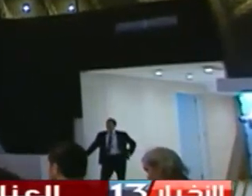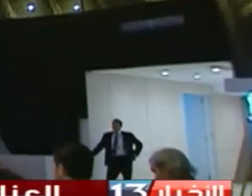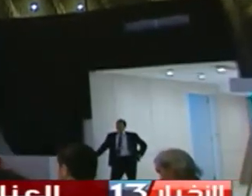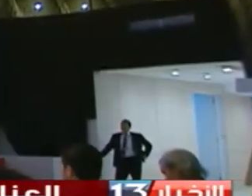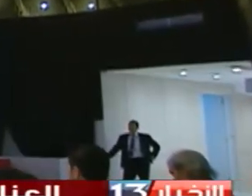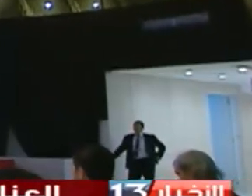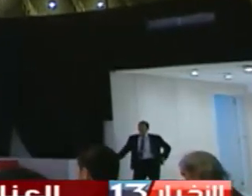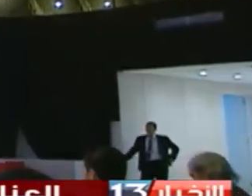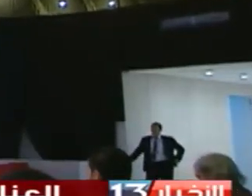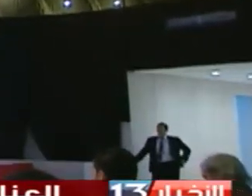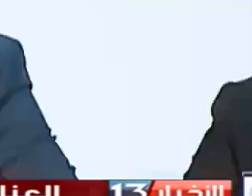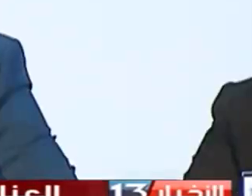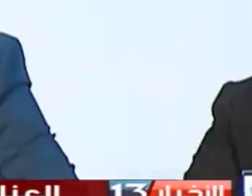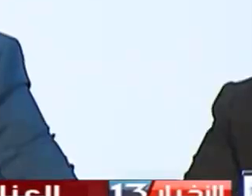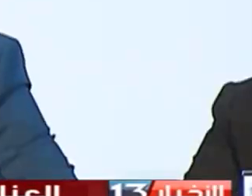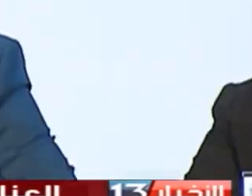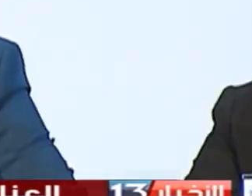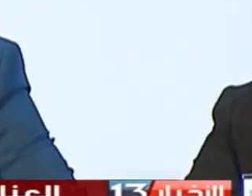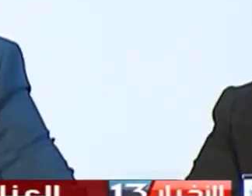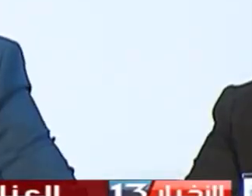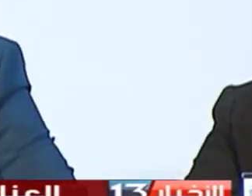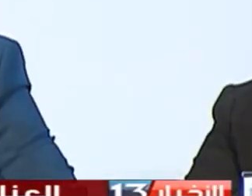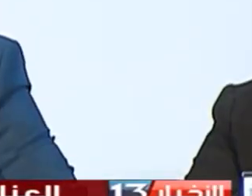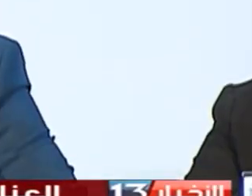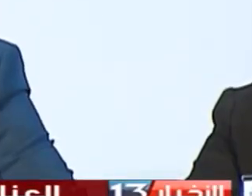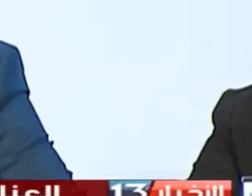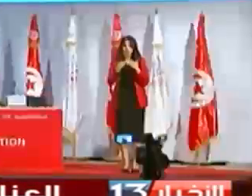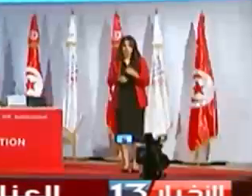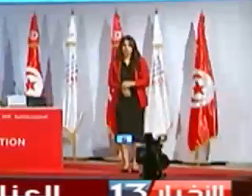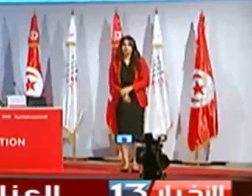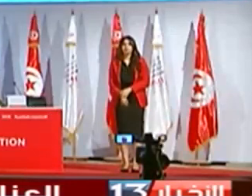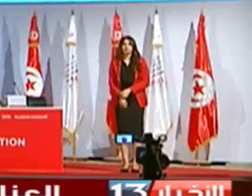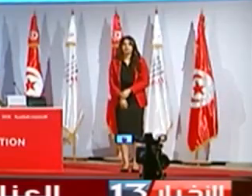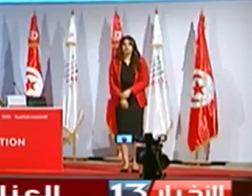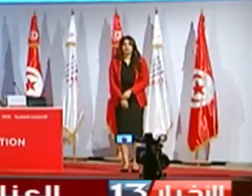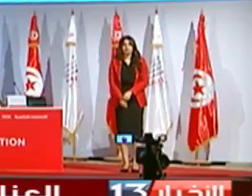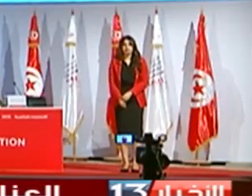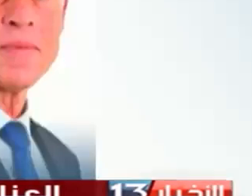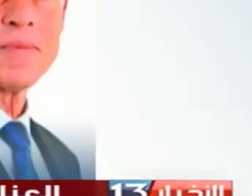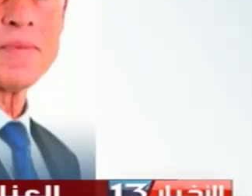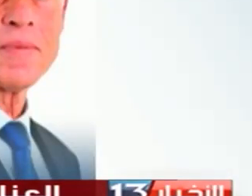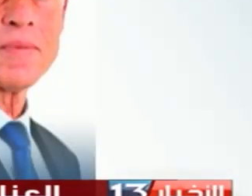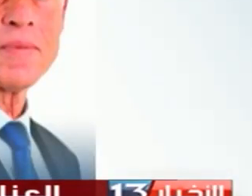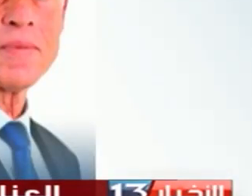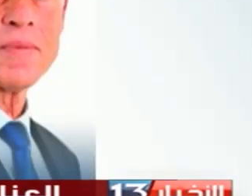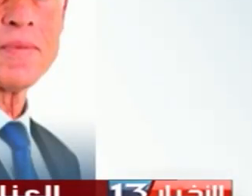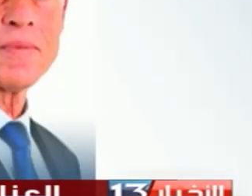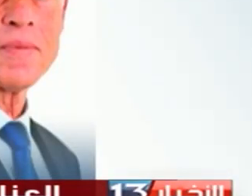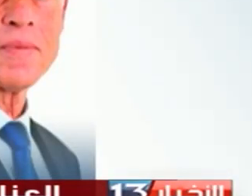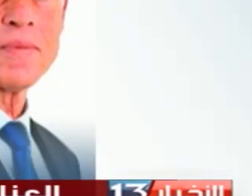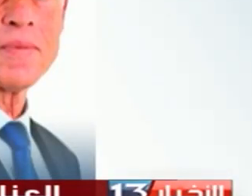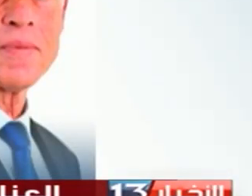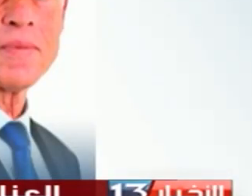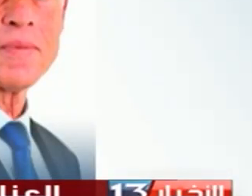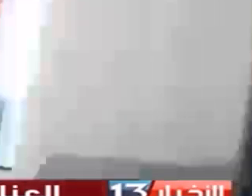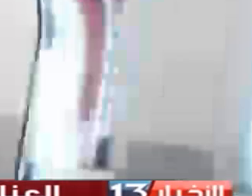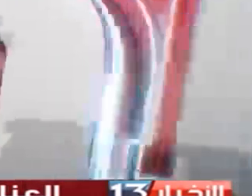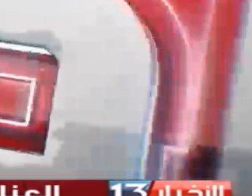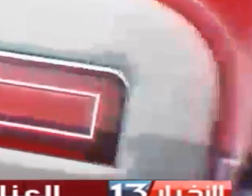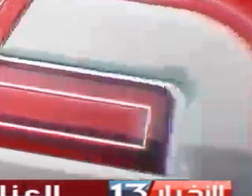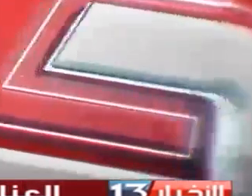تتعلق بنتائج الدور الثاني من الانتخابات الرئاسيه حتى الان غدا اعلان قيس سعيد رسميا رئيسا جديدا